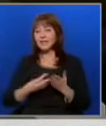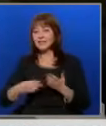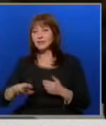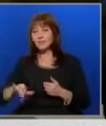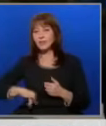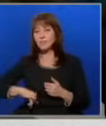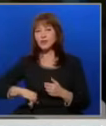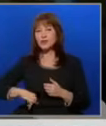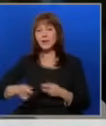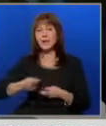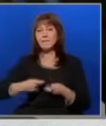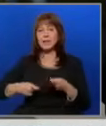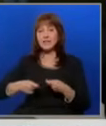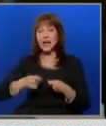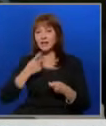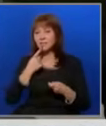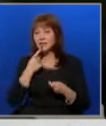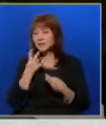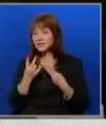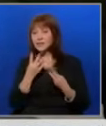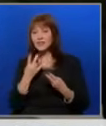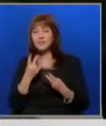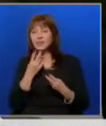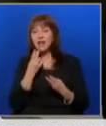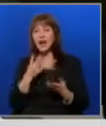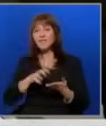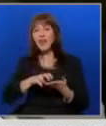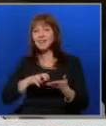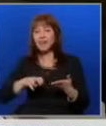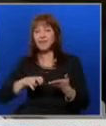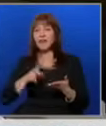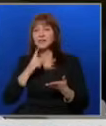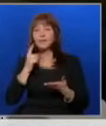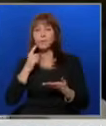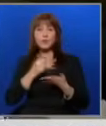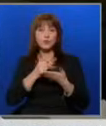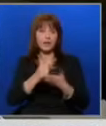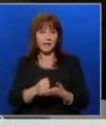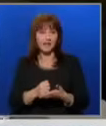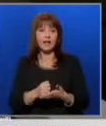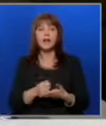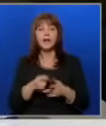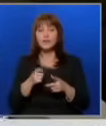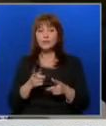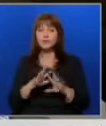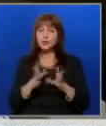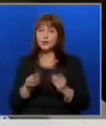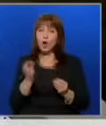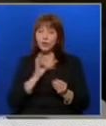международни пазари, за да наберем дълга, който е заложен в бюджета. Емисията беше изключително